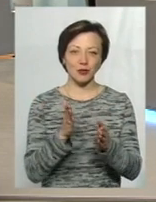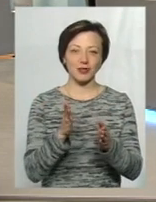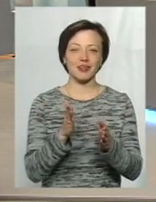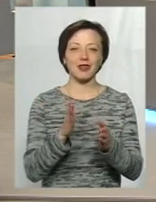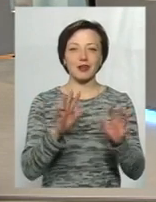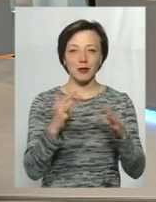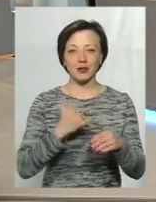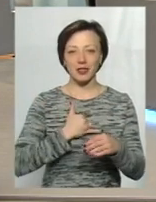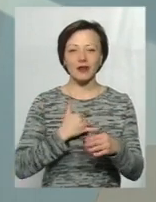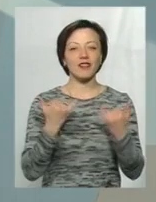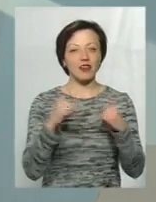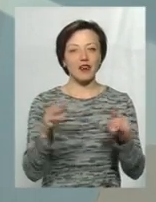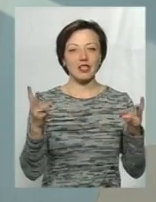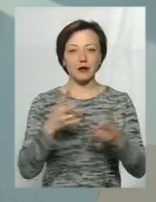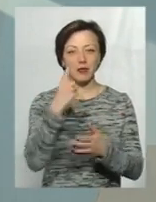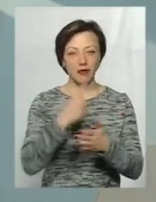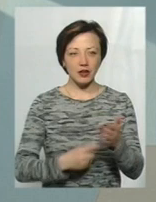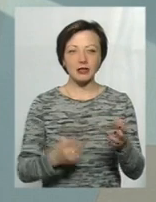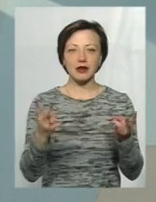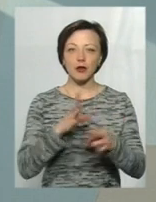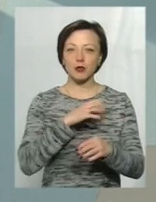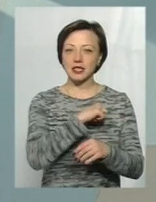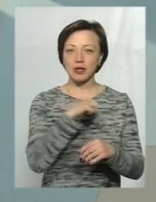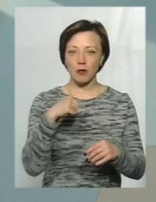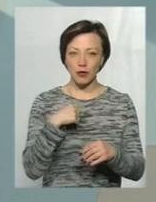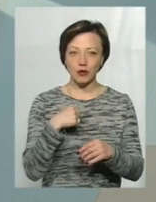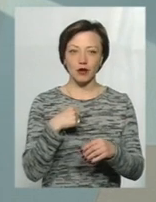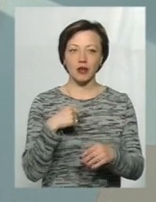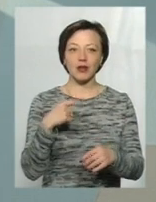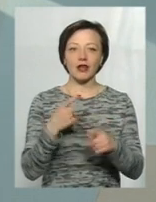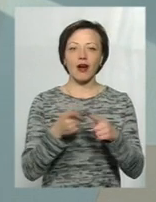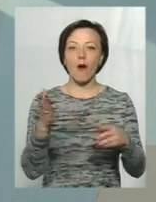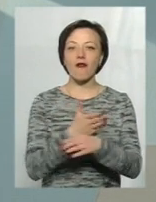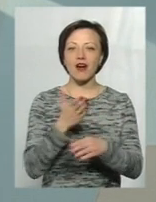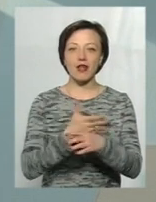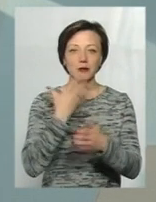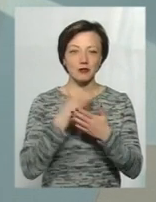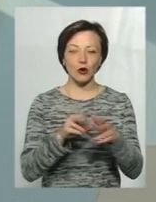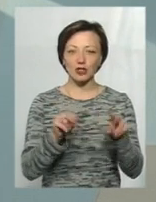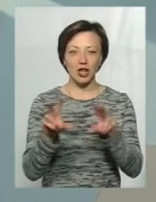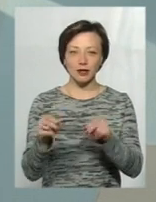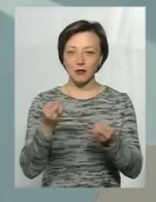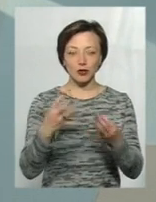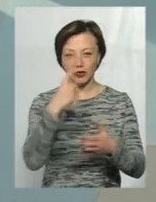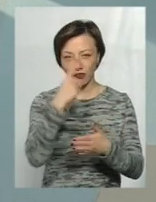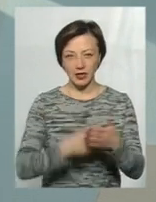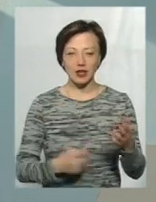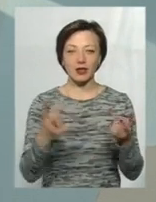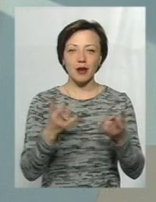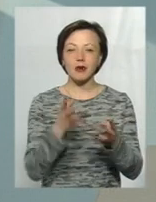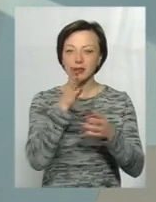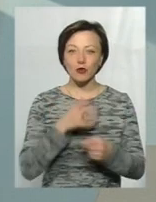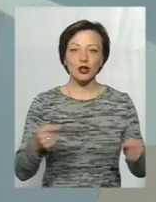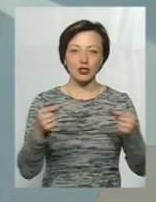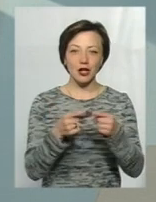траплятися в нашому житті. В дива треба вірити, але треба бути і самому трошки ковалем свого щастя. Треба не просто вірити в диво, а треба